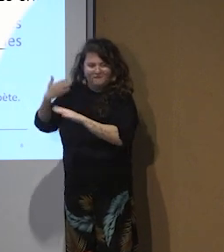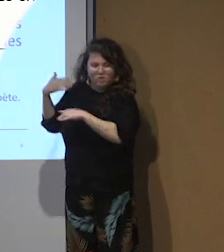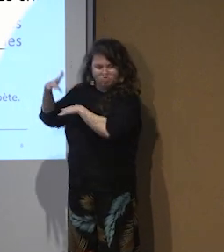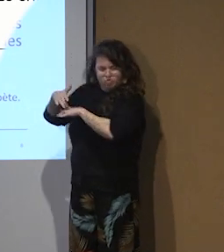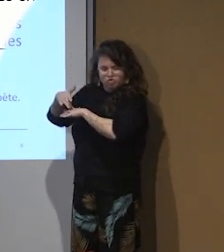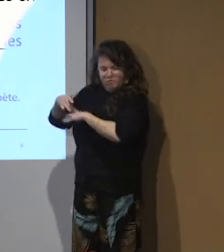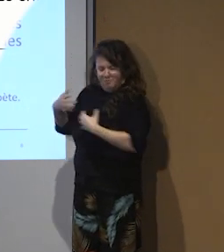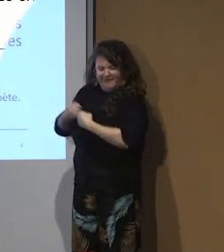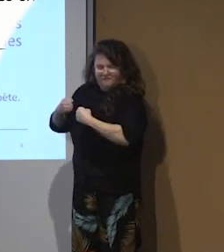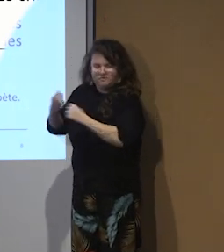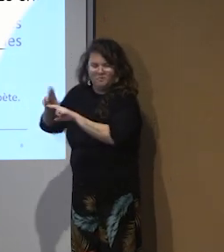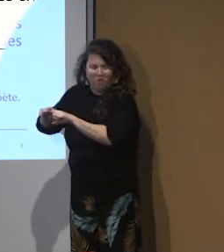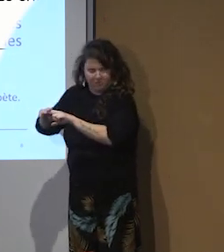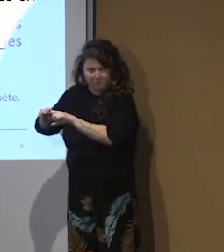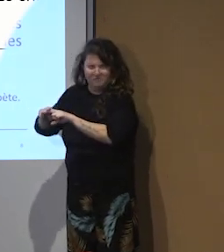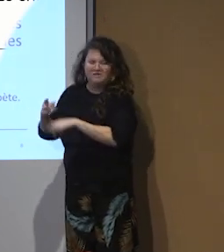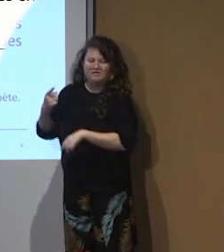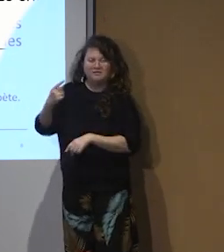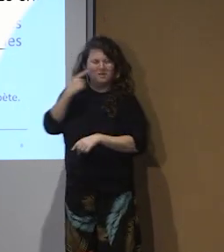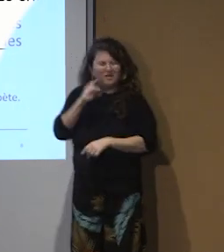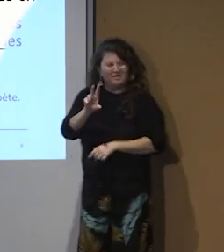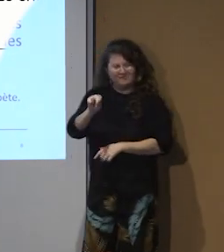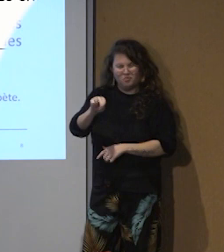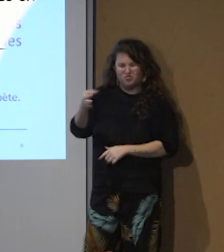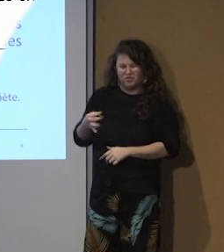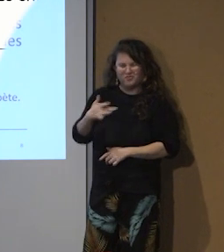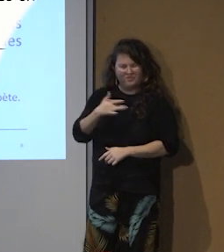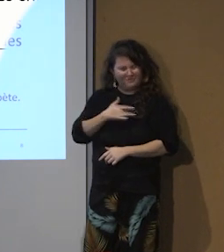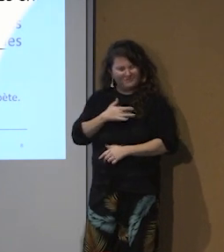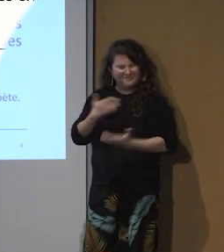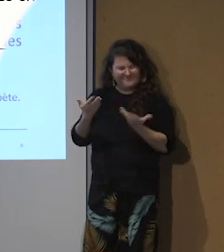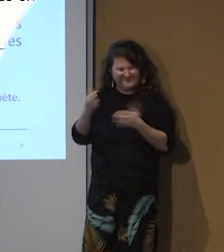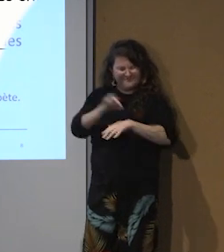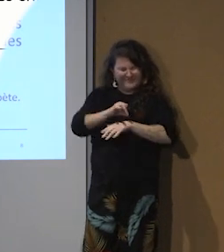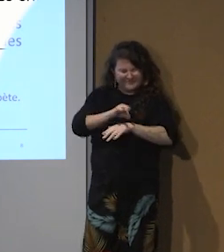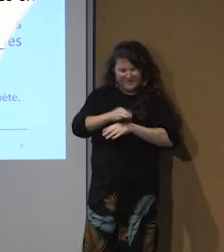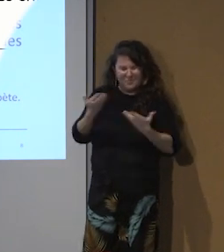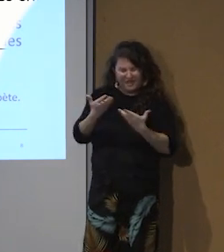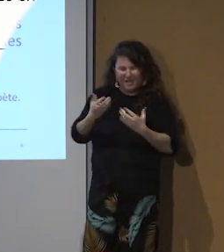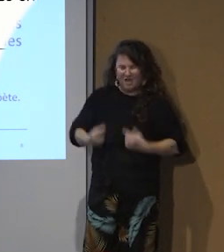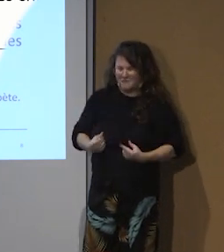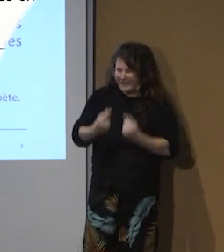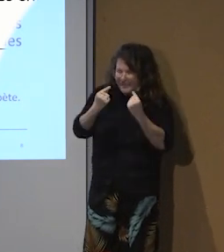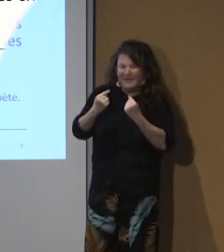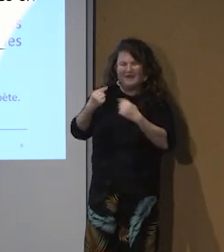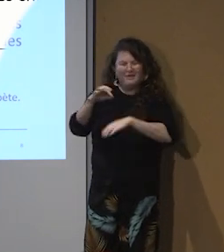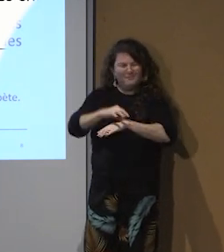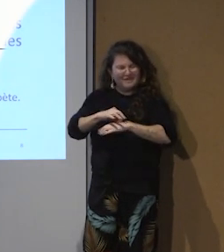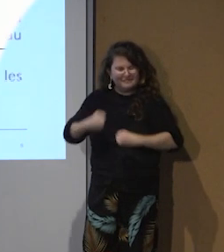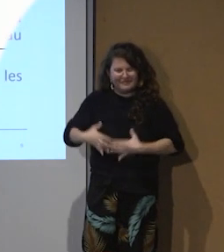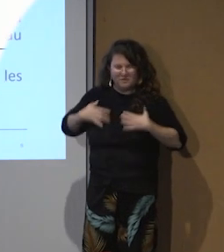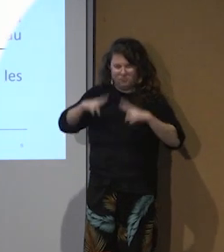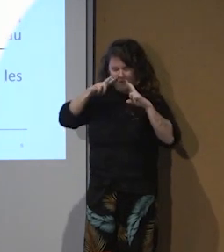maladies cardiovasculaires, 30% seraient liées à l'inactivité, les cancers, les maladies respiratoires chroniques, le diabète.